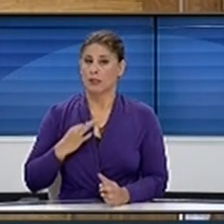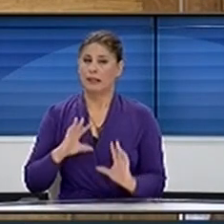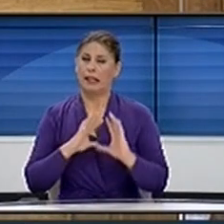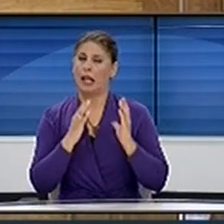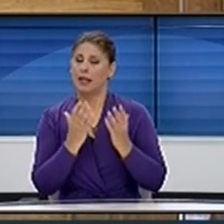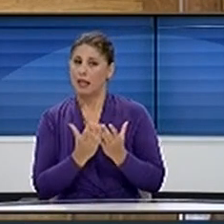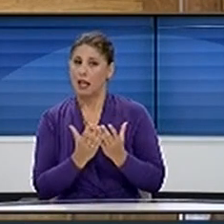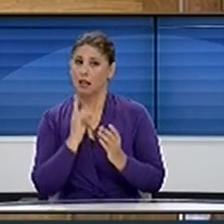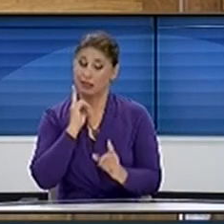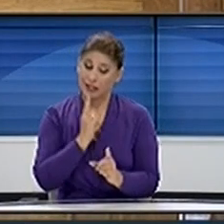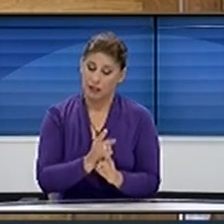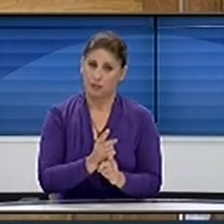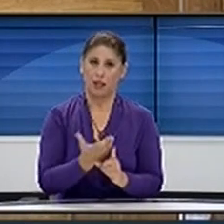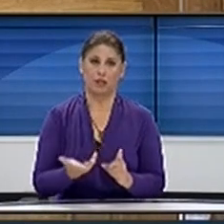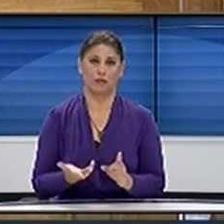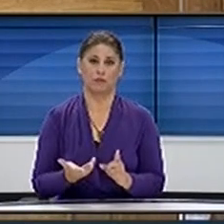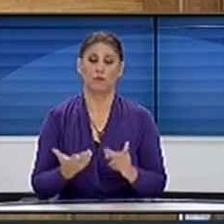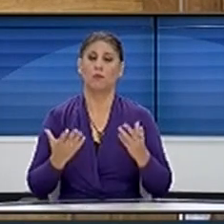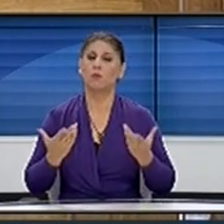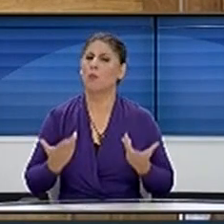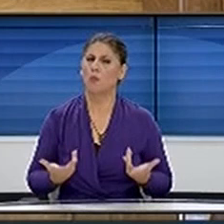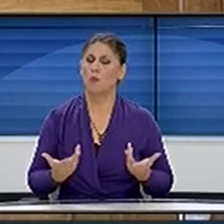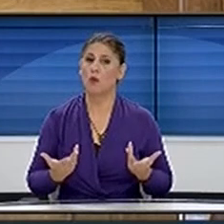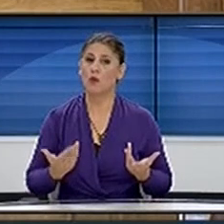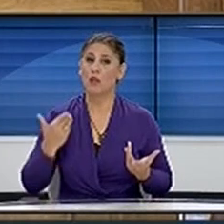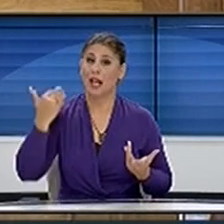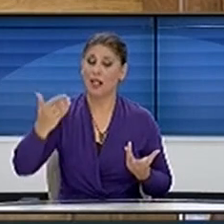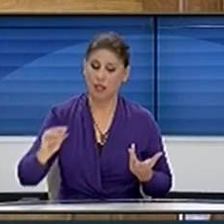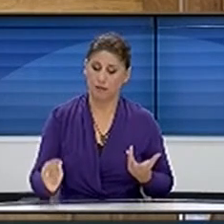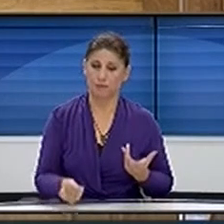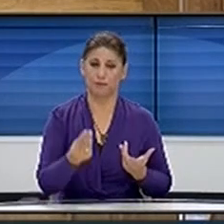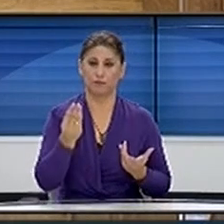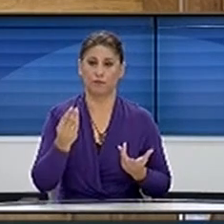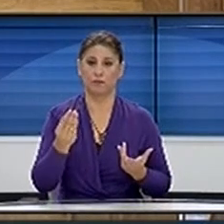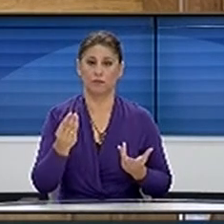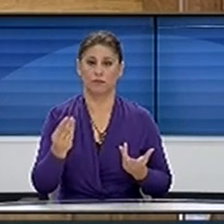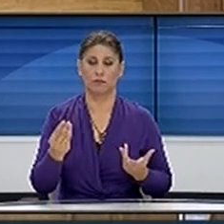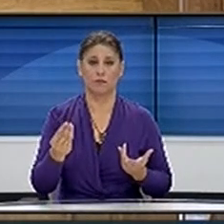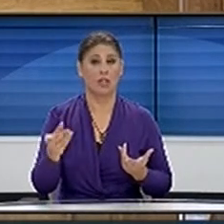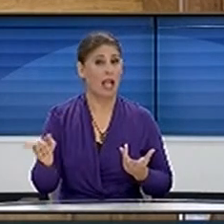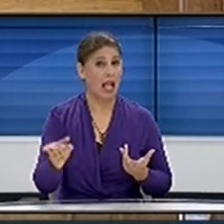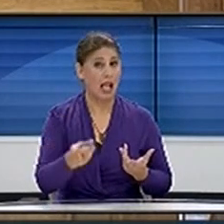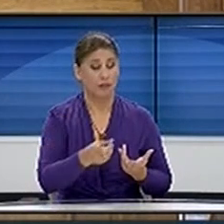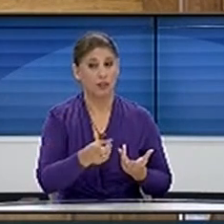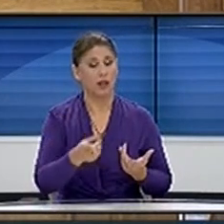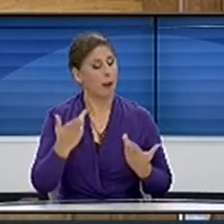γενικόλογα, συγκεκριμένα, πώς θα προκύψουν αυτά